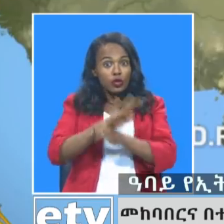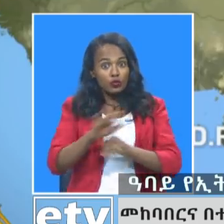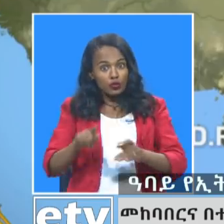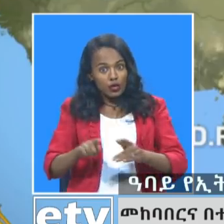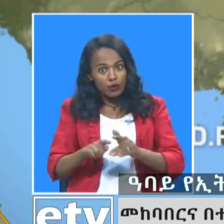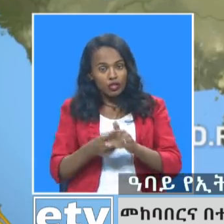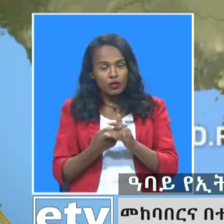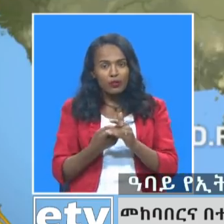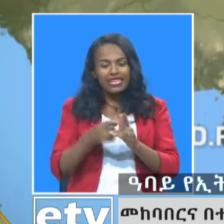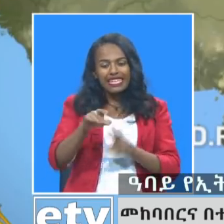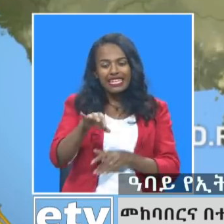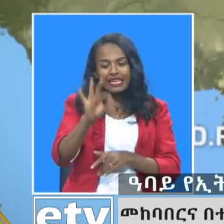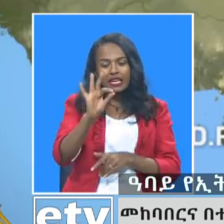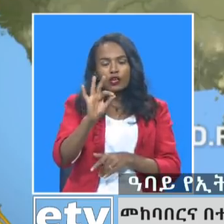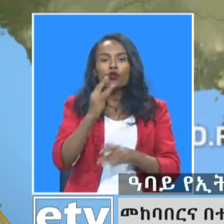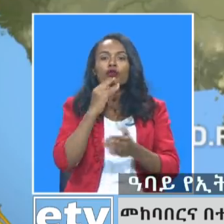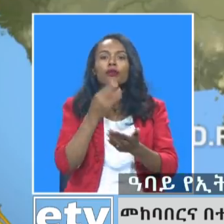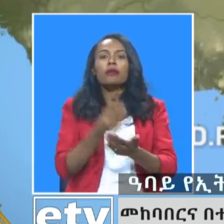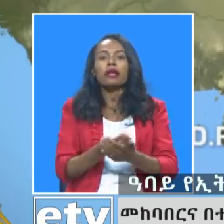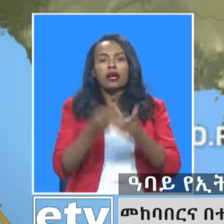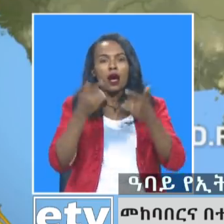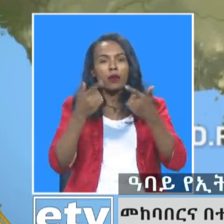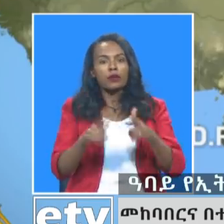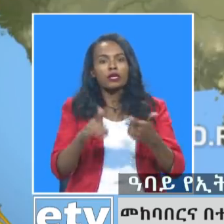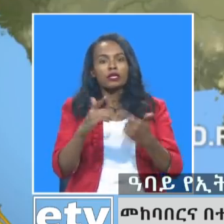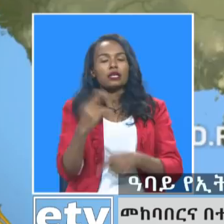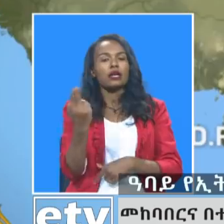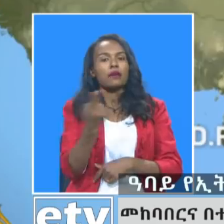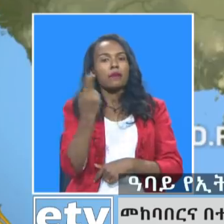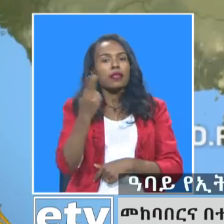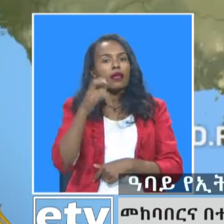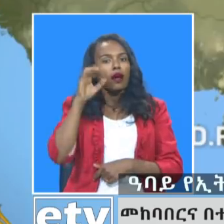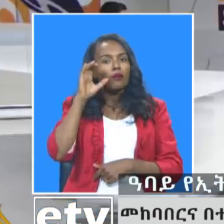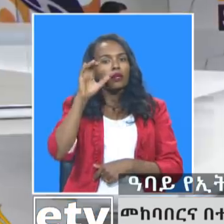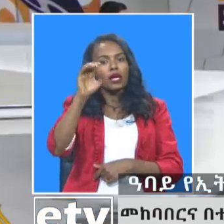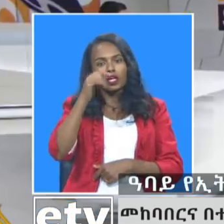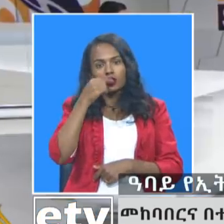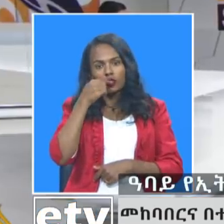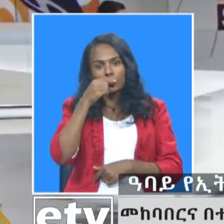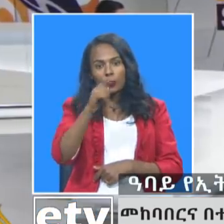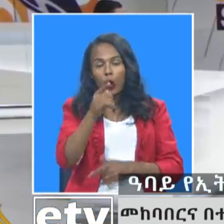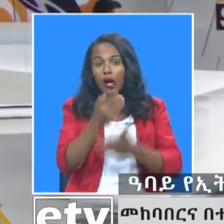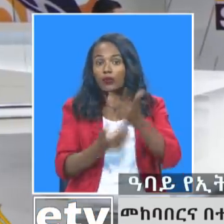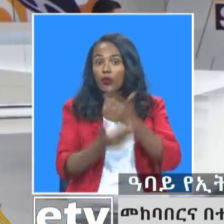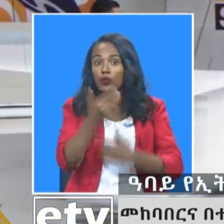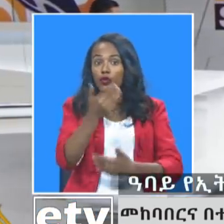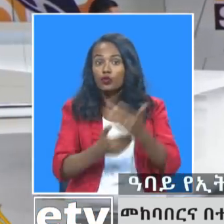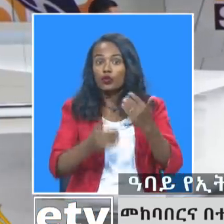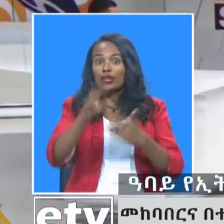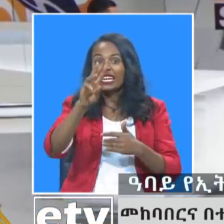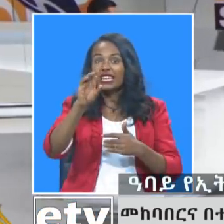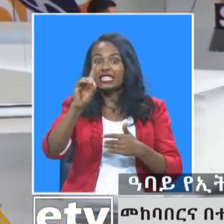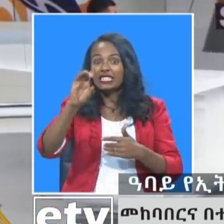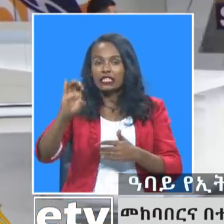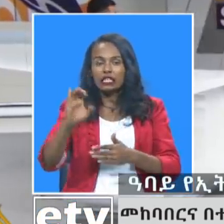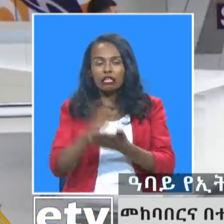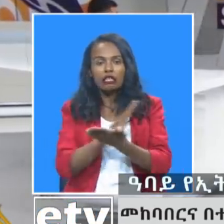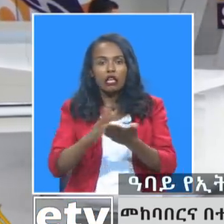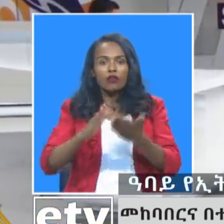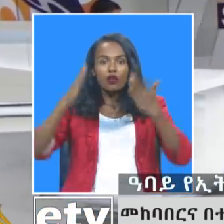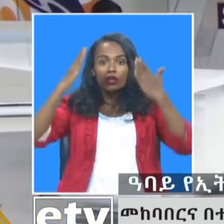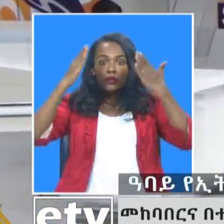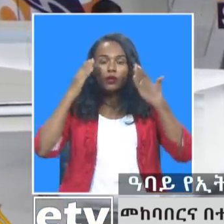ለመጀመር የተገኘውን መልካም ድል መጠቀም የግድ ነውም ብለዋል። በውይይቱ ከዋሽንግተን የተሳተፉት ግብጻዊው